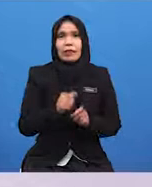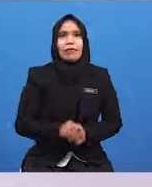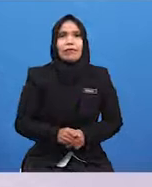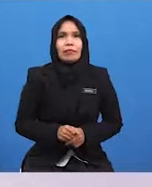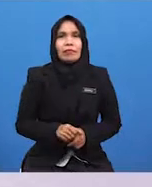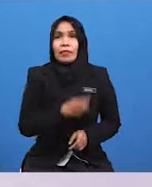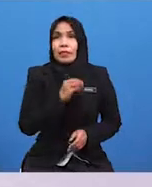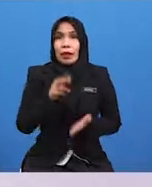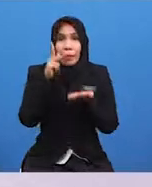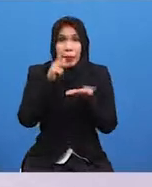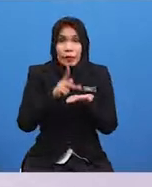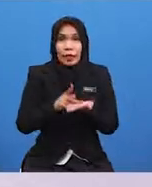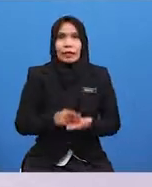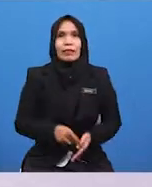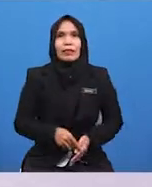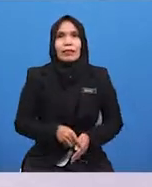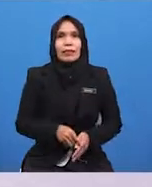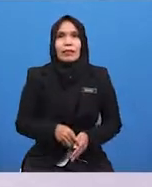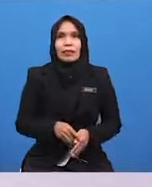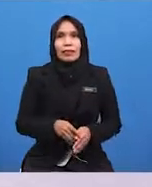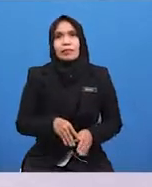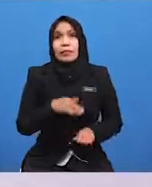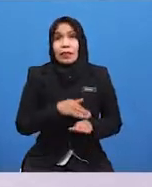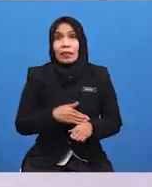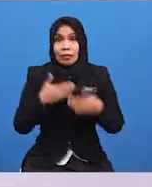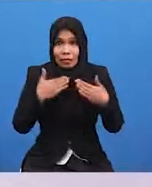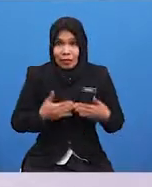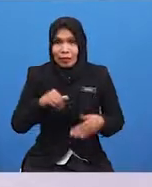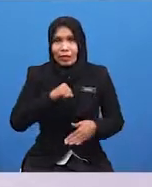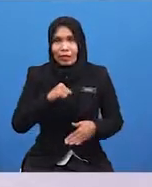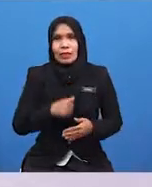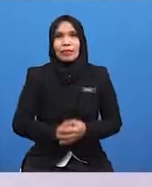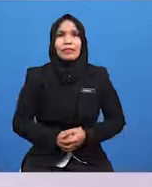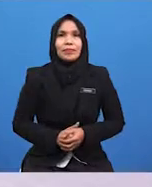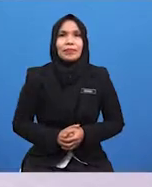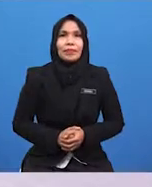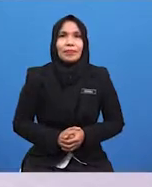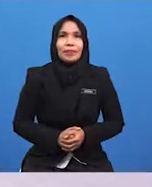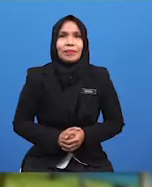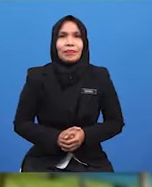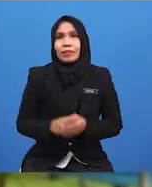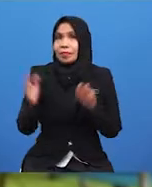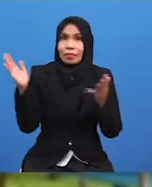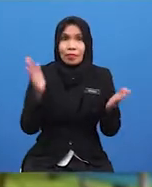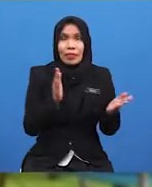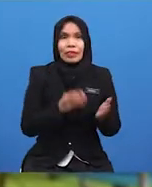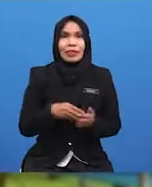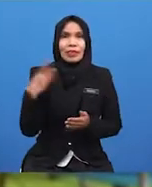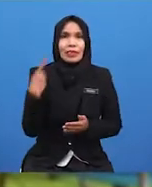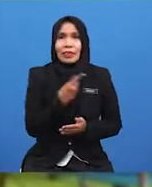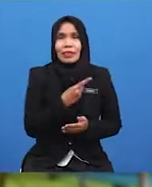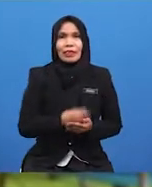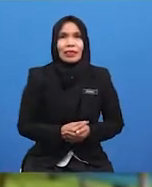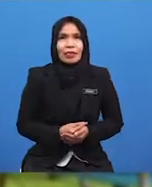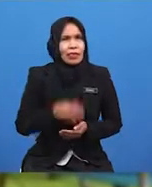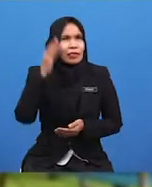makin menghormati diri Anda Mari kita mengimbas kembali